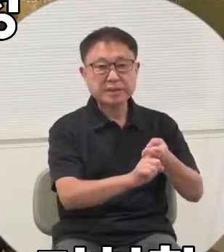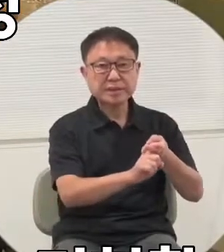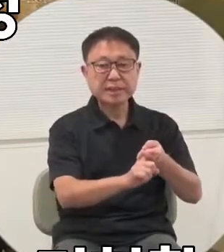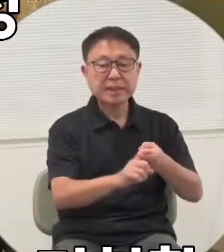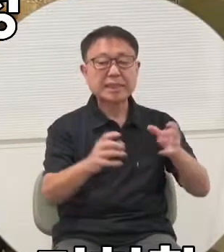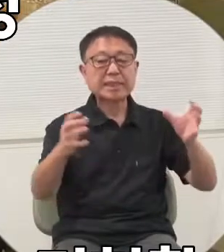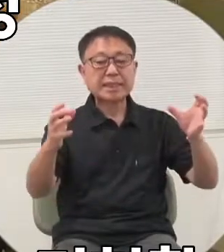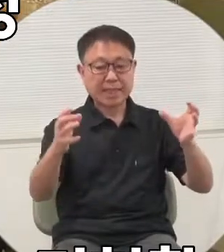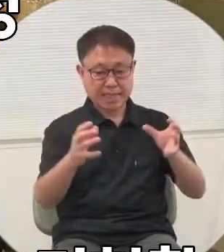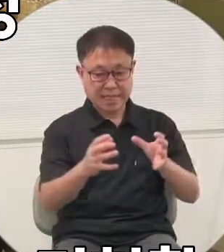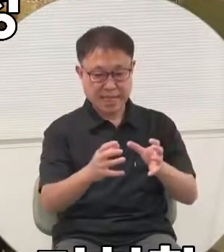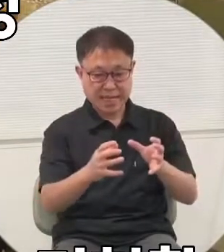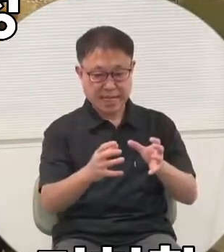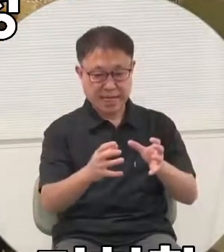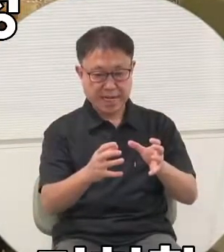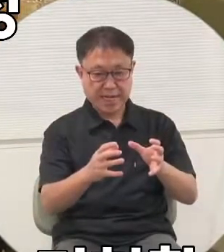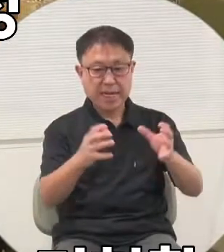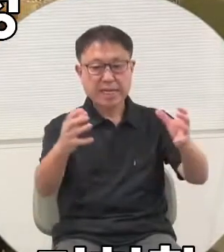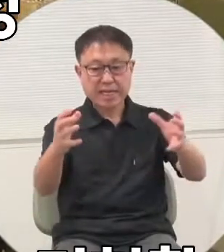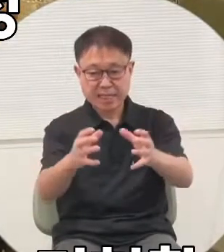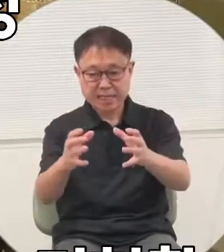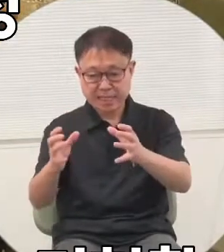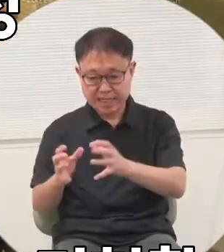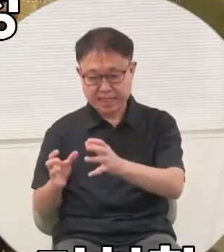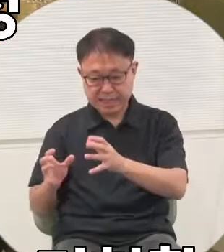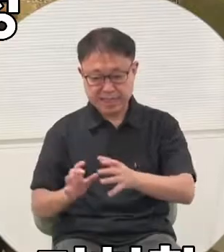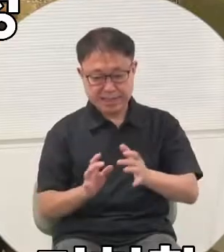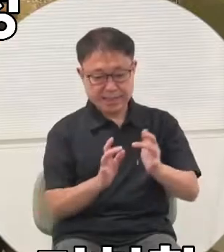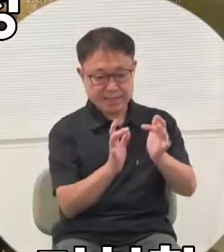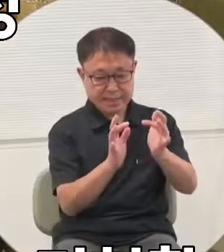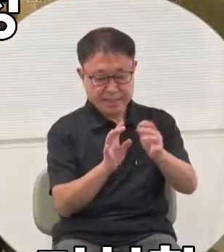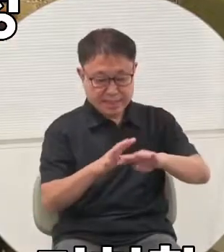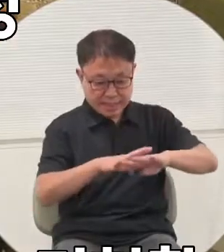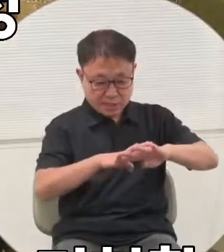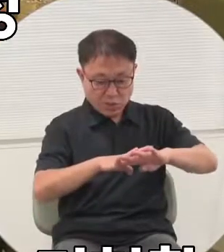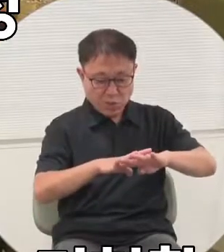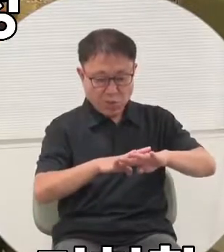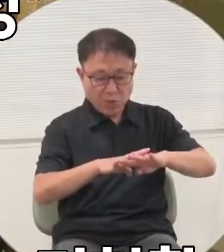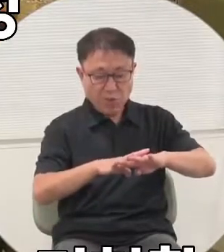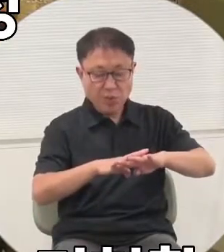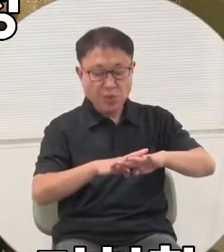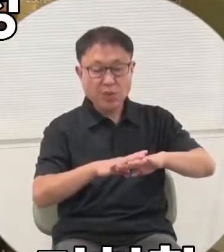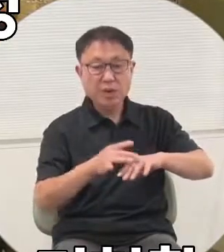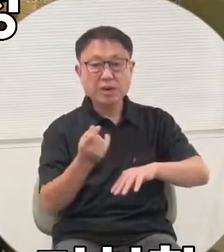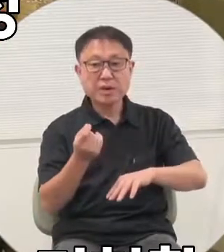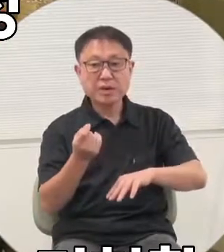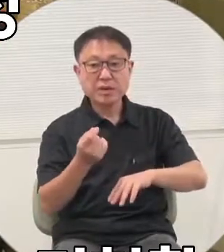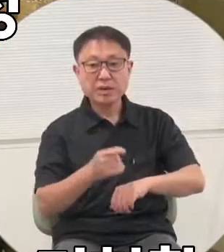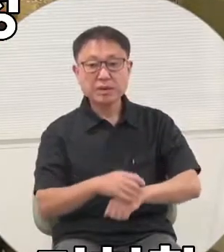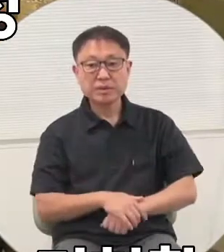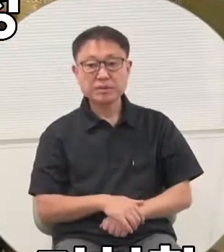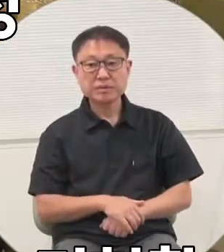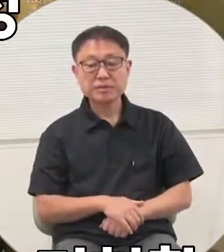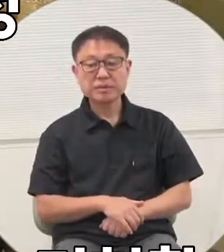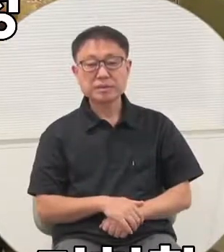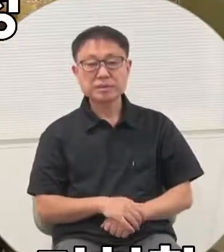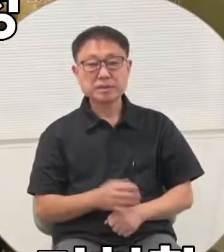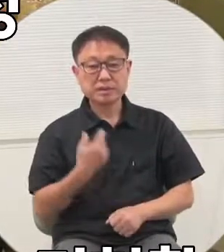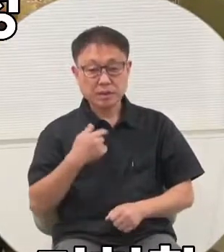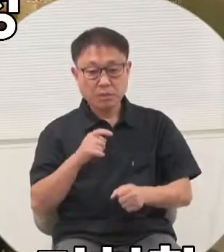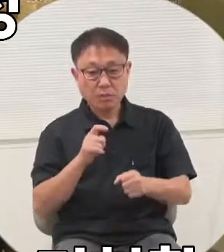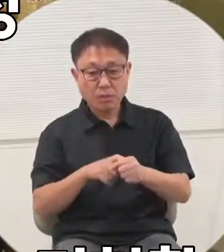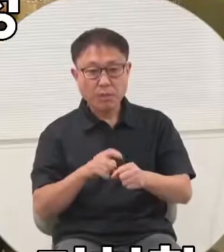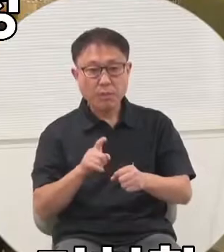단체 또 단체의 단체 네트워크뿐만 아니라 개인도 함께하는 단체입니다. 그리고 저희가 하고자 하는 목적이